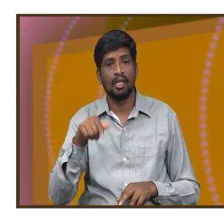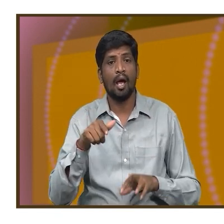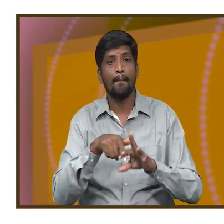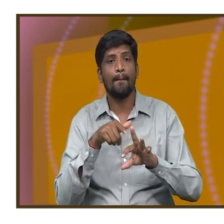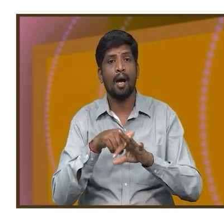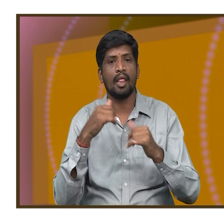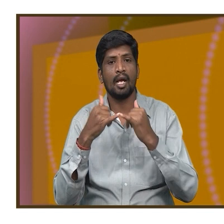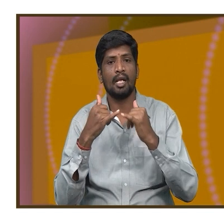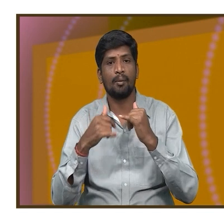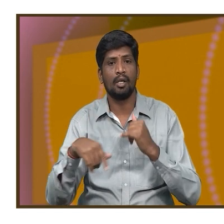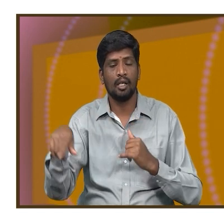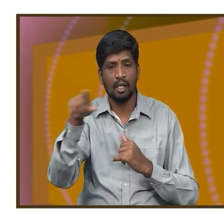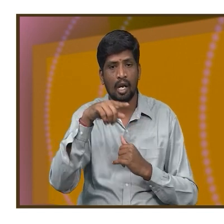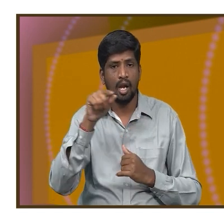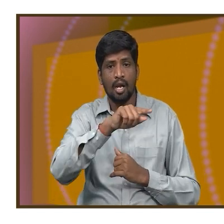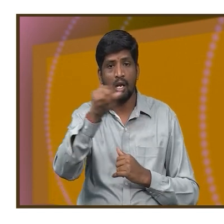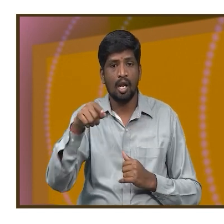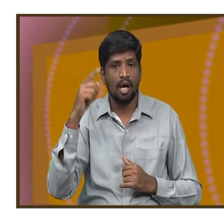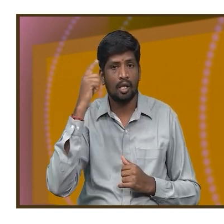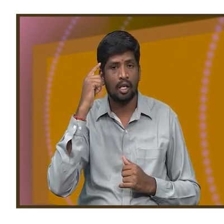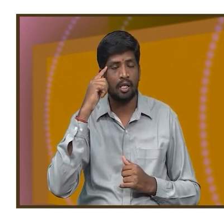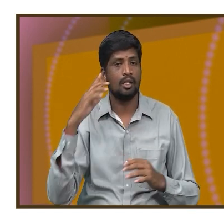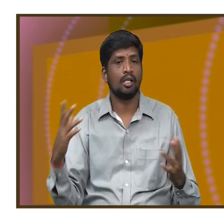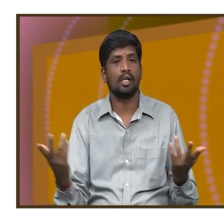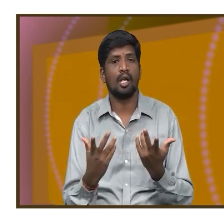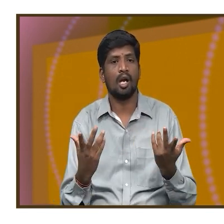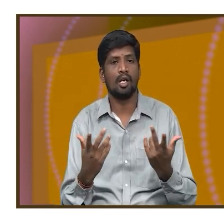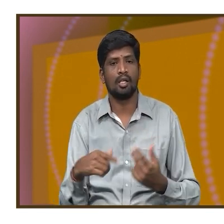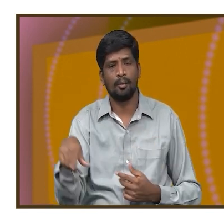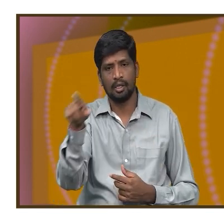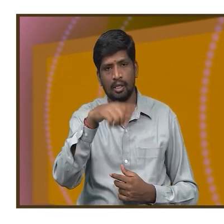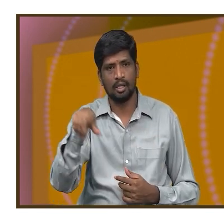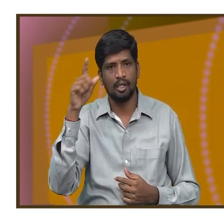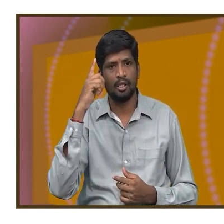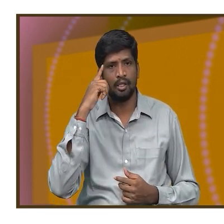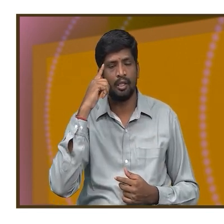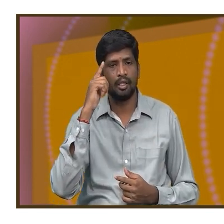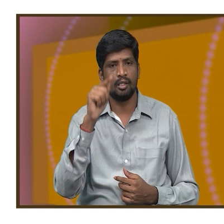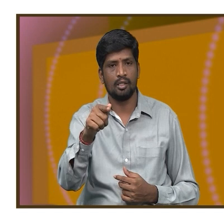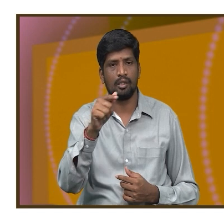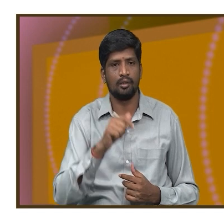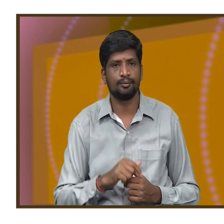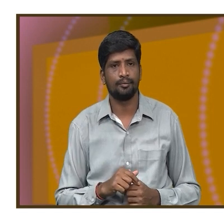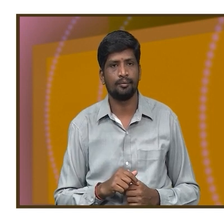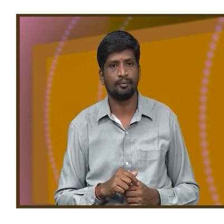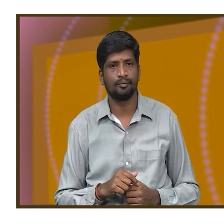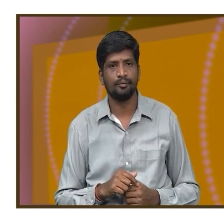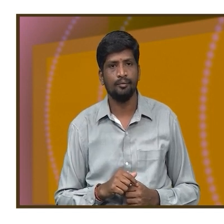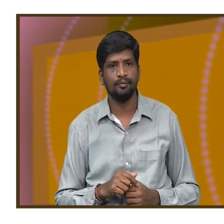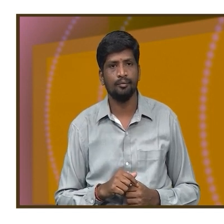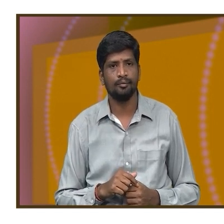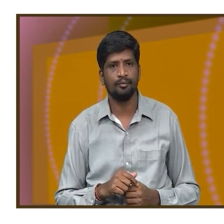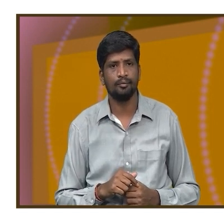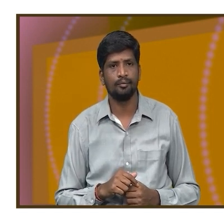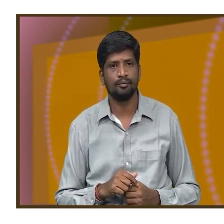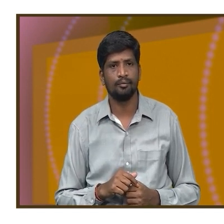யாது? அது நீங்களே வந்து இந்த இதில் உங்களுக்கு பிடித்தமான கருத்துக்கள் இல்லை என்னென்ன கருத்துக்கள் இருக்கிறது என்று மாணவர்கள் நீங்கள் தான் என்ன தெரிந்து